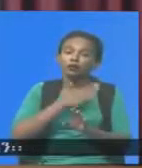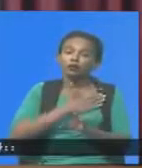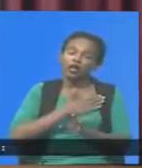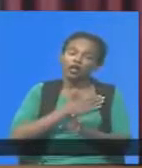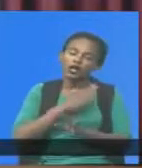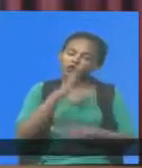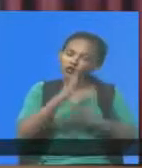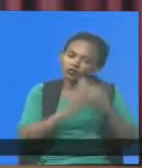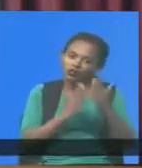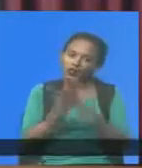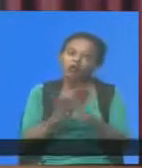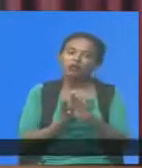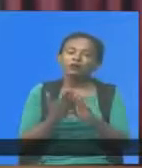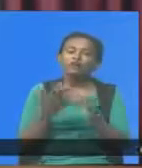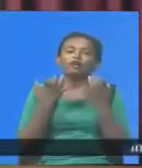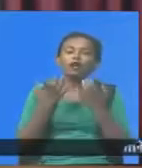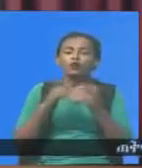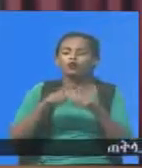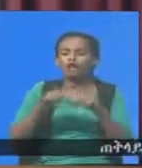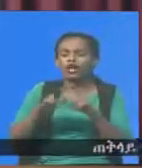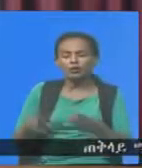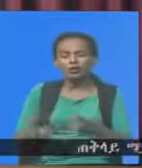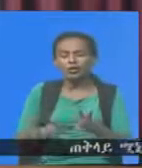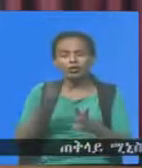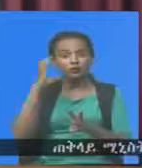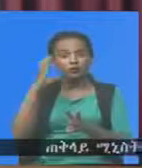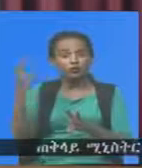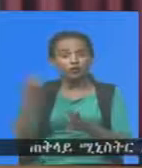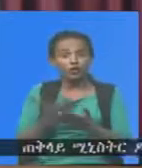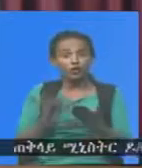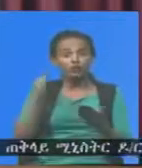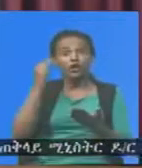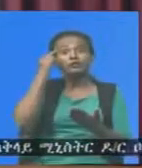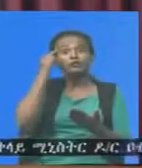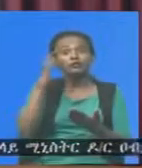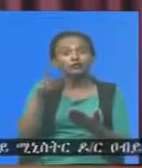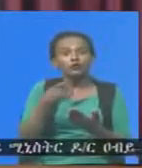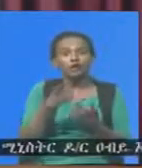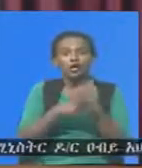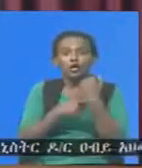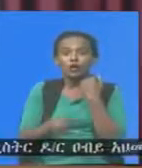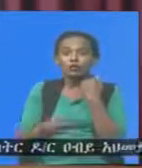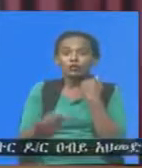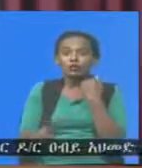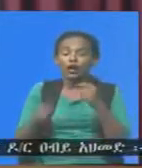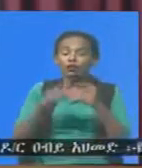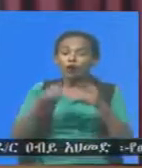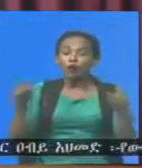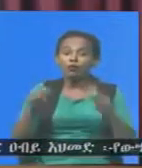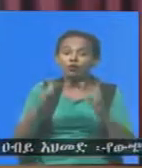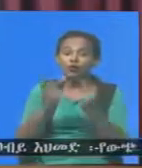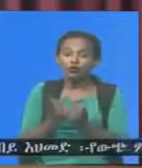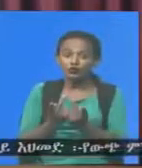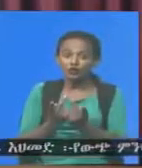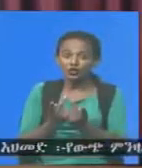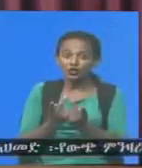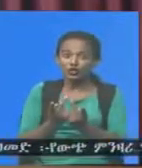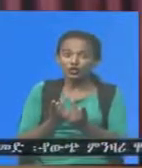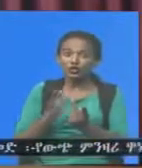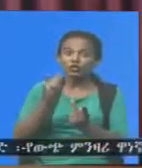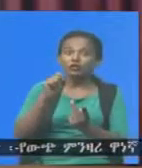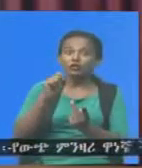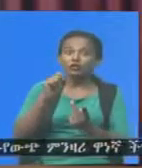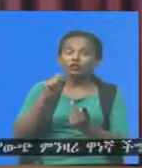እፈልጋለሁ። ብዙ ጊዜ በተለያየ መንገድ የሚሰሙ ጉዳዮች አሳሳቢ ስለሆኑ የፖለቲካ ተቃዋሚ ፓርቲዎች ቲፒኤልኤፍ